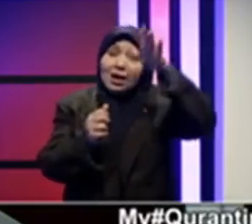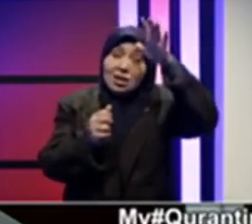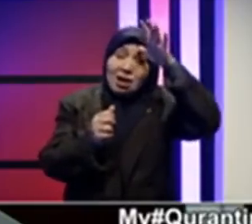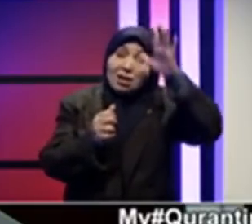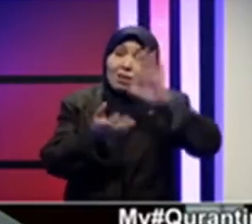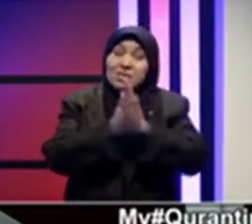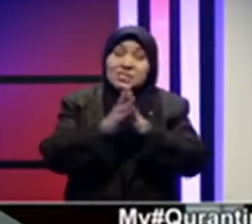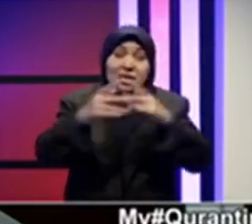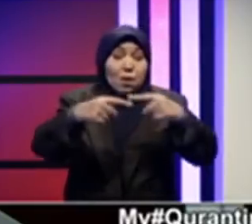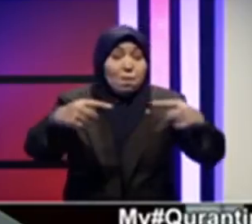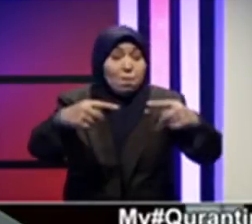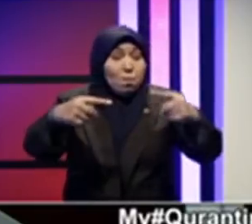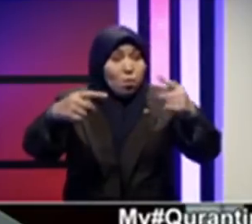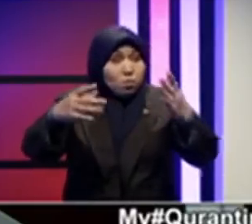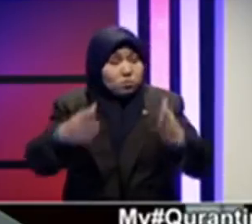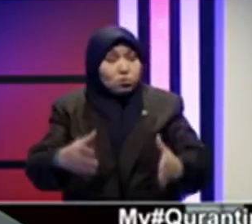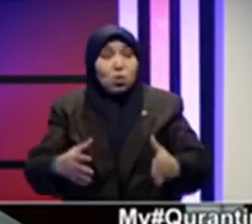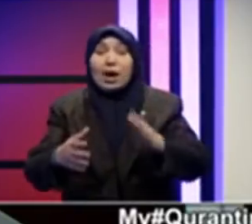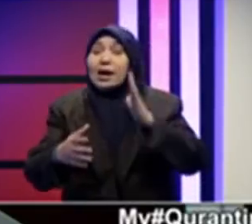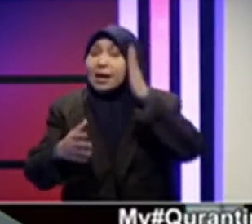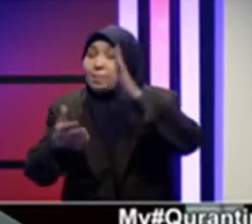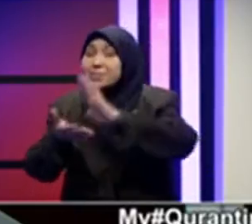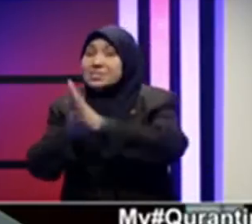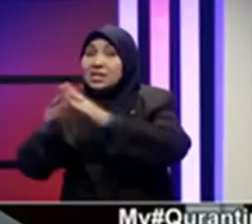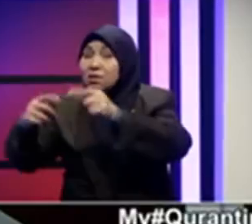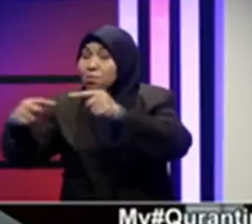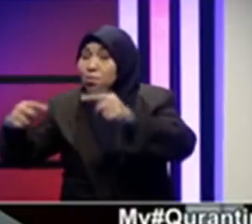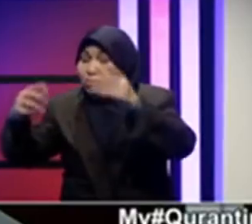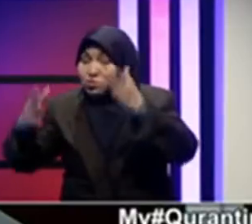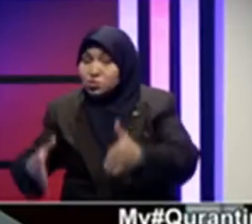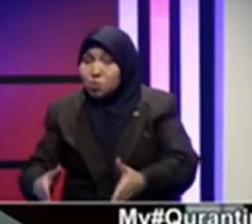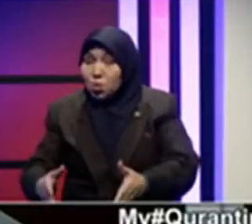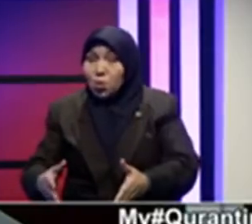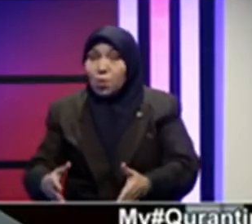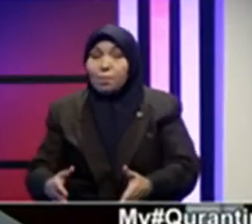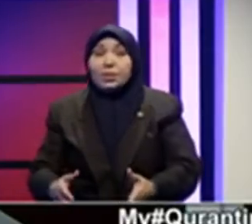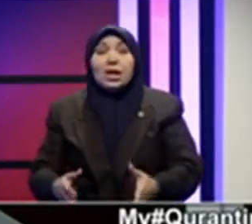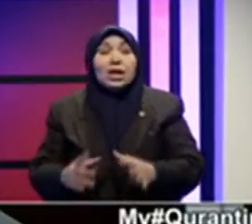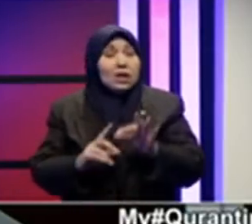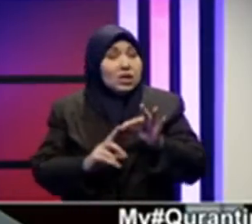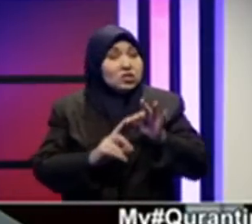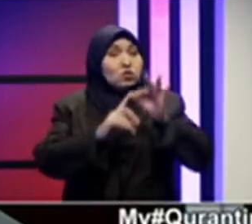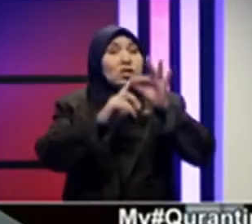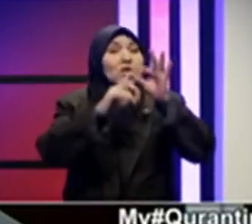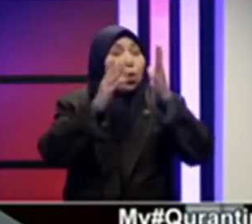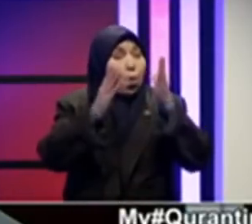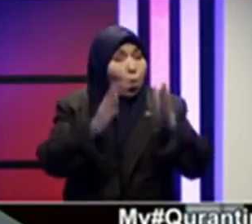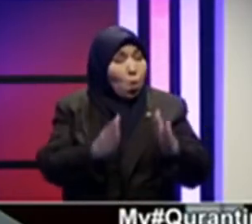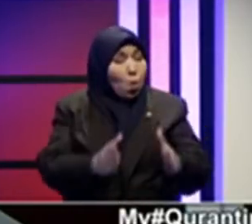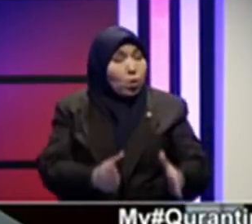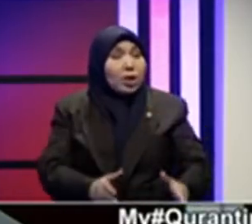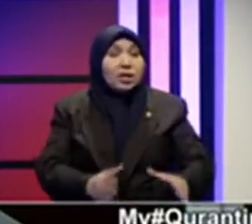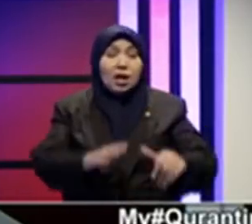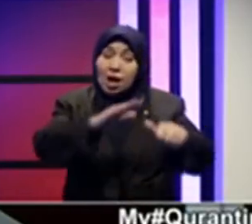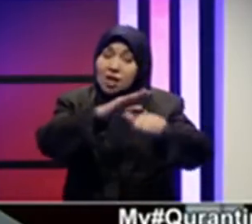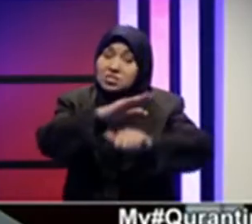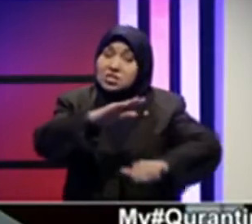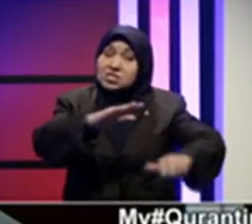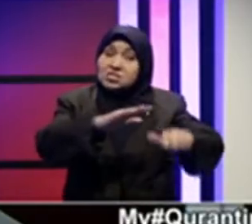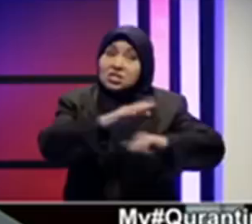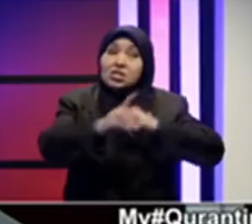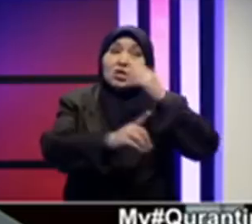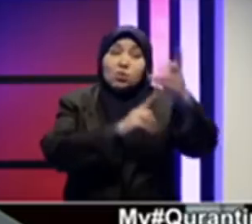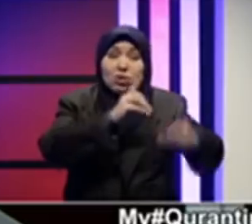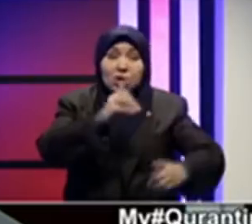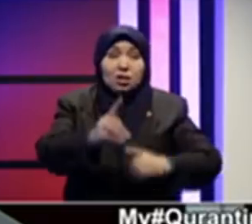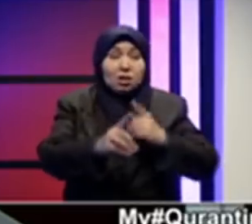menjadi musuh, Ustaz. Akan menjadi musuh antara satu sama lain, illal muttaqin, kecuali orang-orang yang asasnya di dunia ini adalah atas